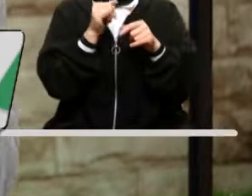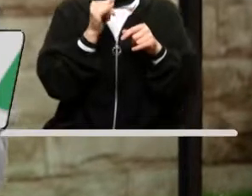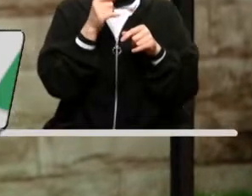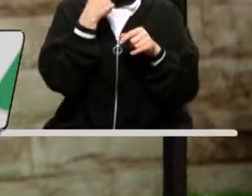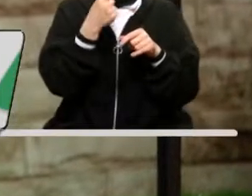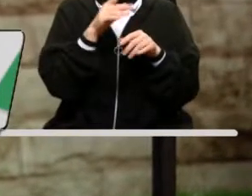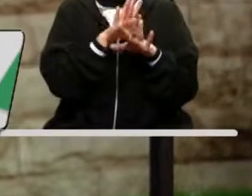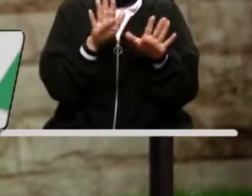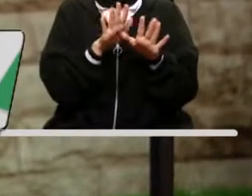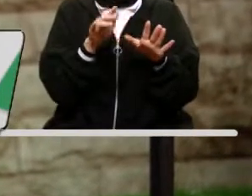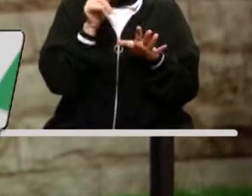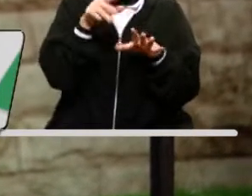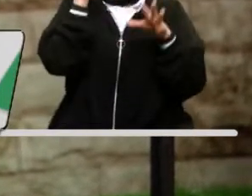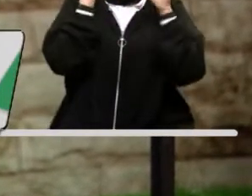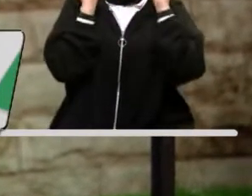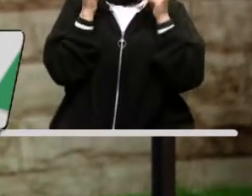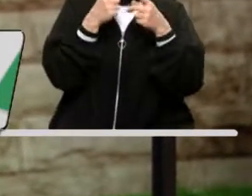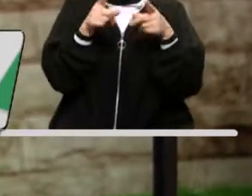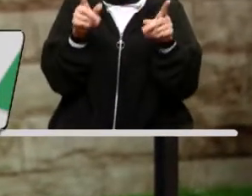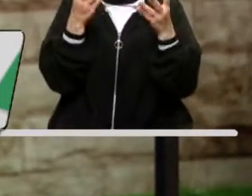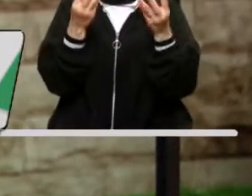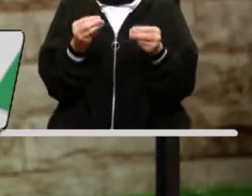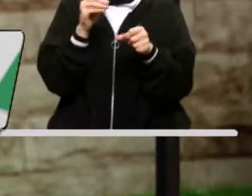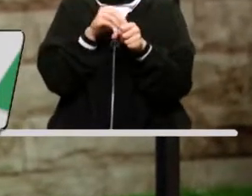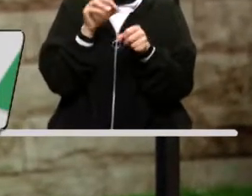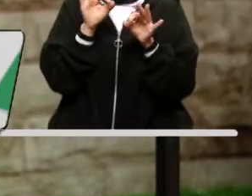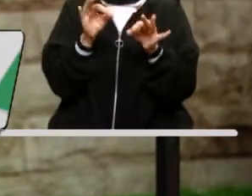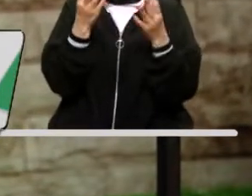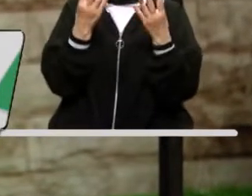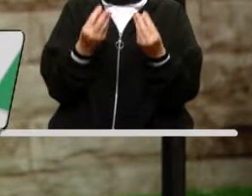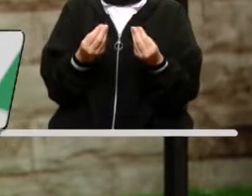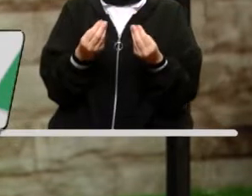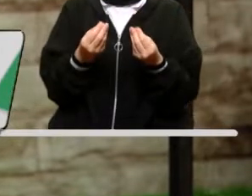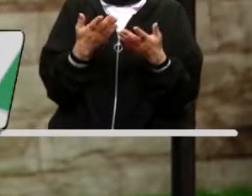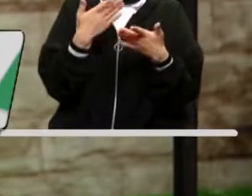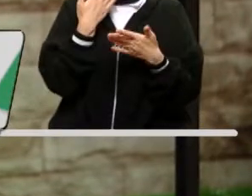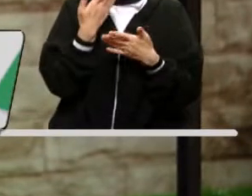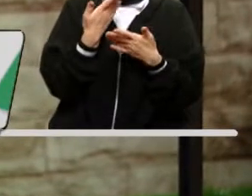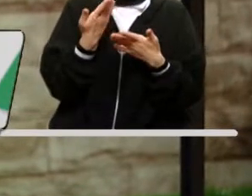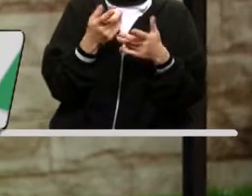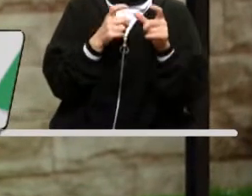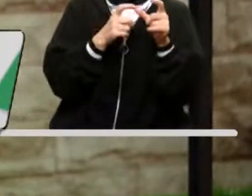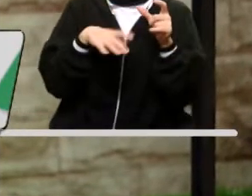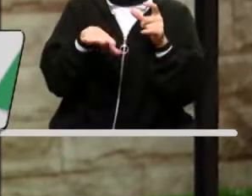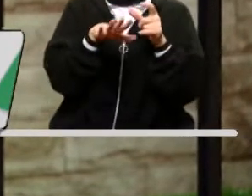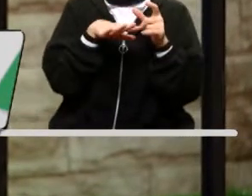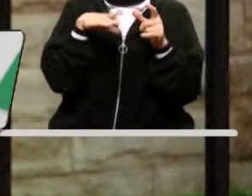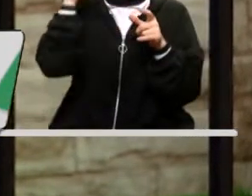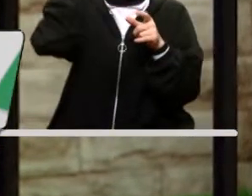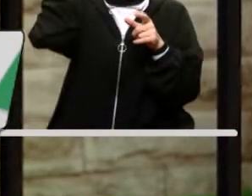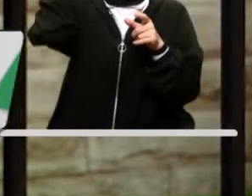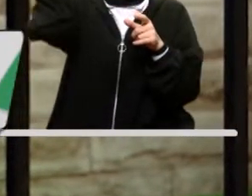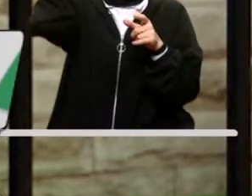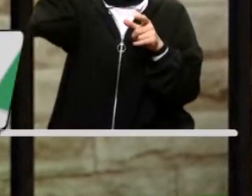Öğrenme stilinin farklı olduğundan kaynaklanıyor. İşte siz atıyorum sosyal bilimlere daha yatkınsınızdır, fen bilimlerine